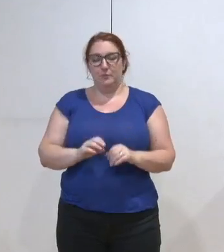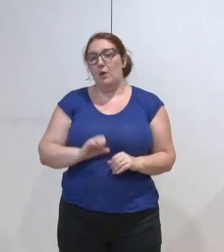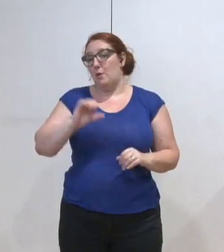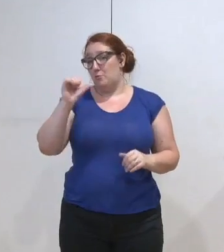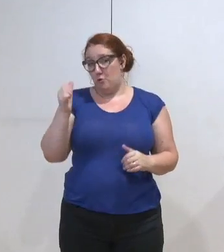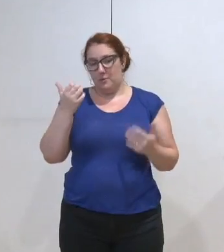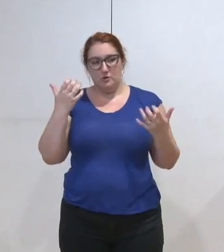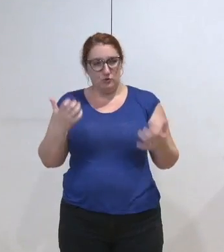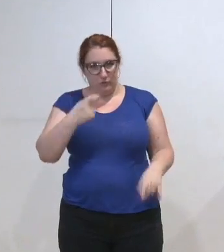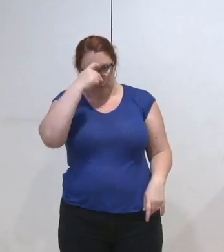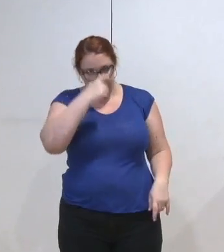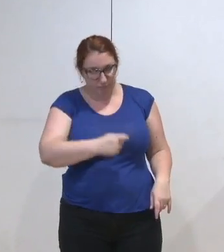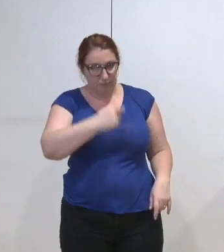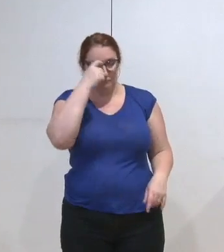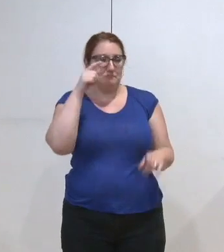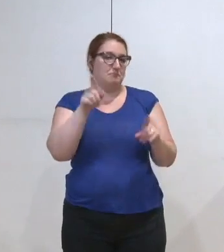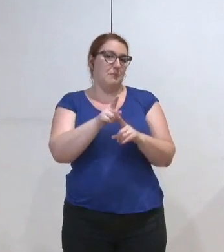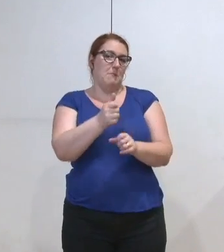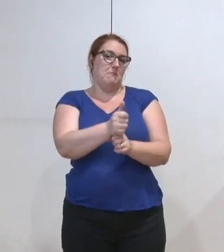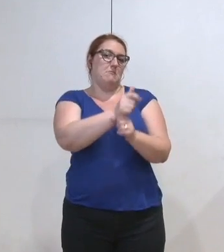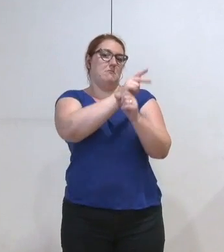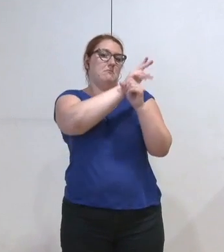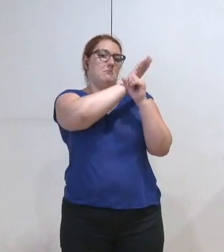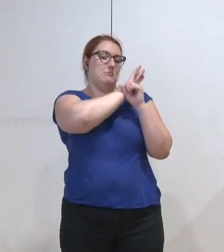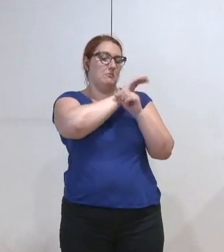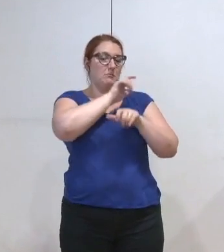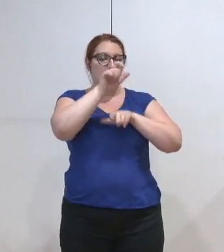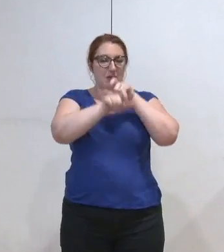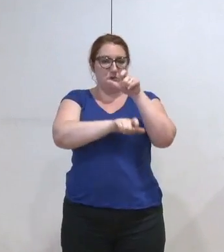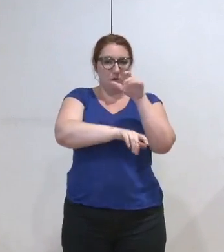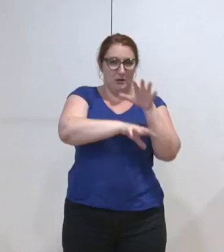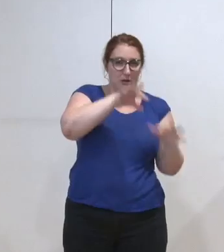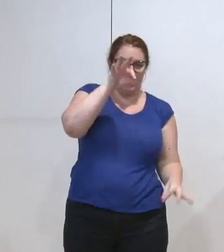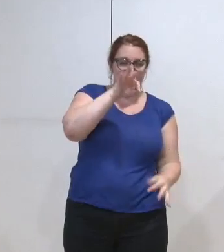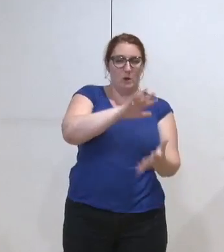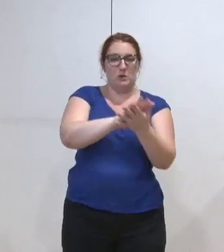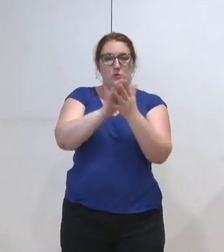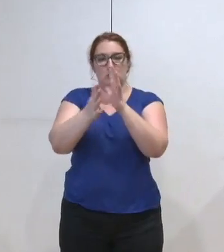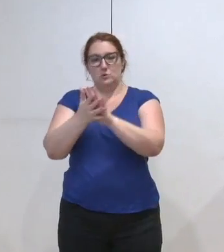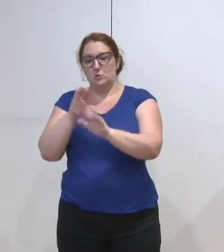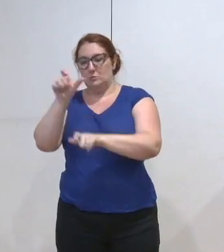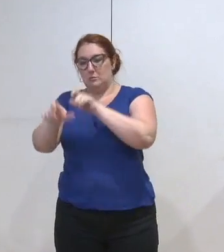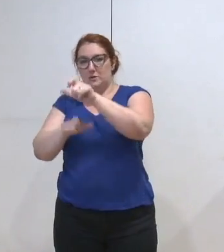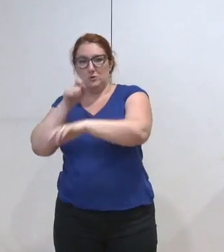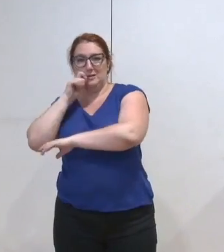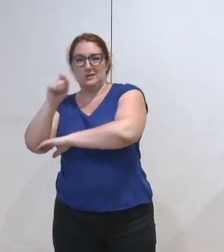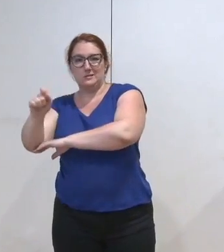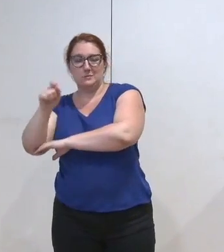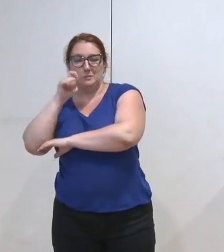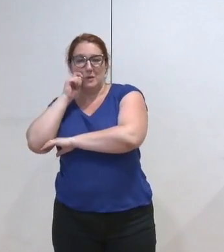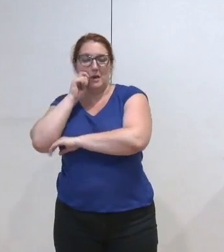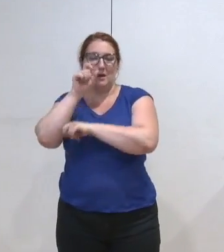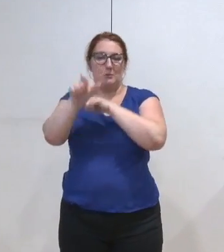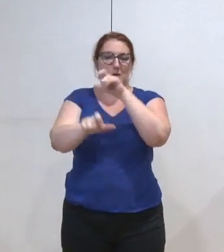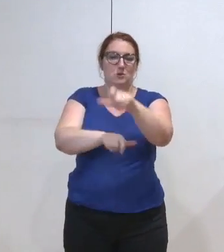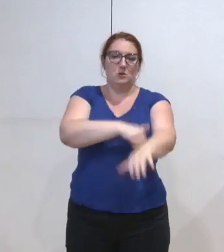les autres les autres années le travail qui a été engagé avec les élus les associations les personnes qualifiées les agents du